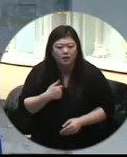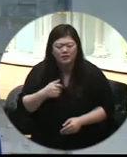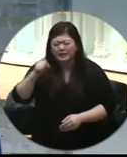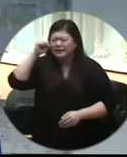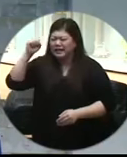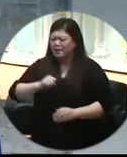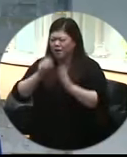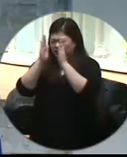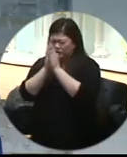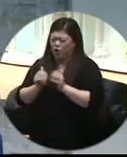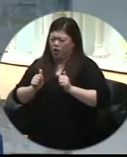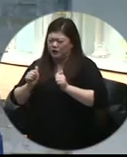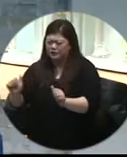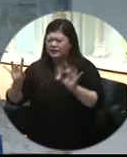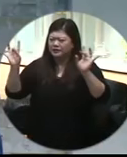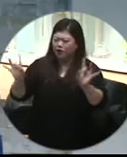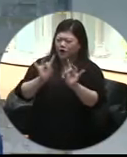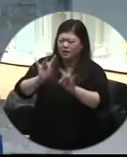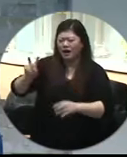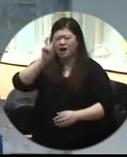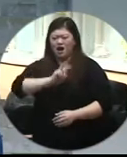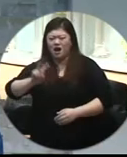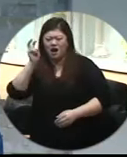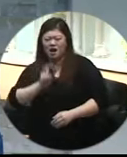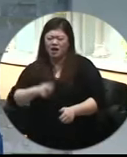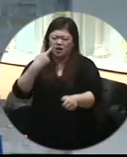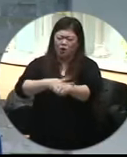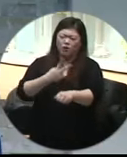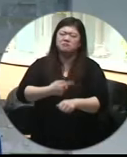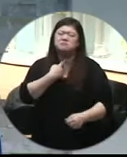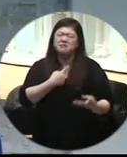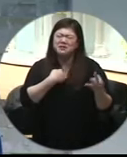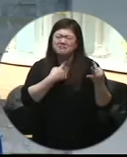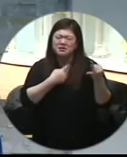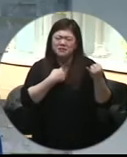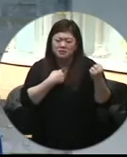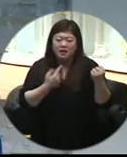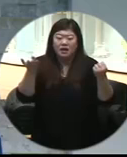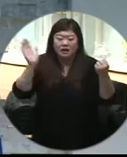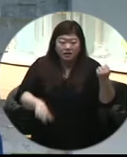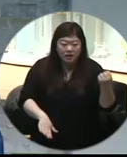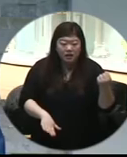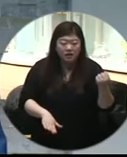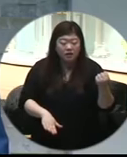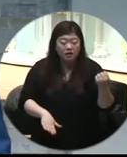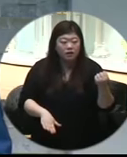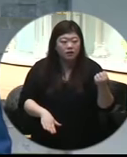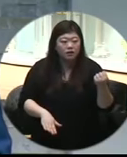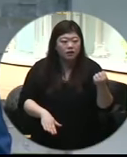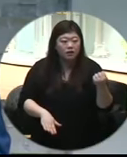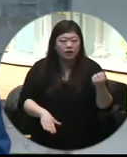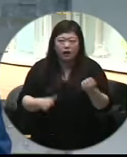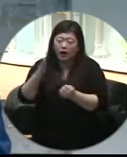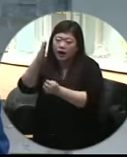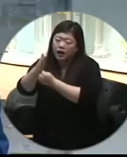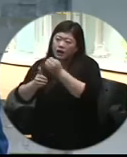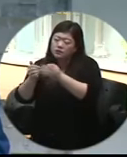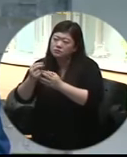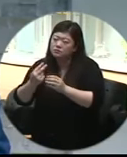성가대 교사 다 하는데 하나도 변화가 없어요. 하나님이